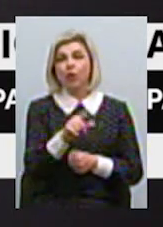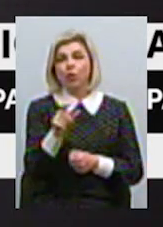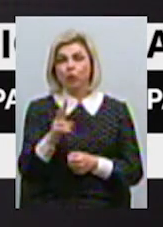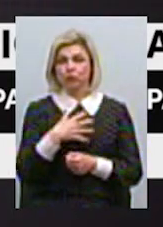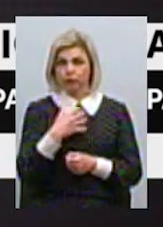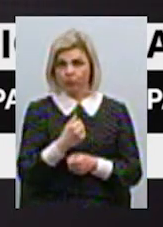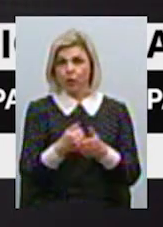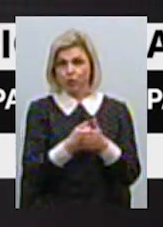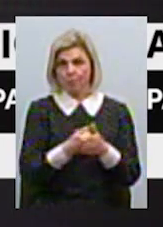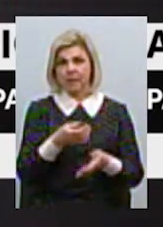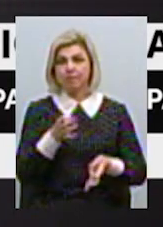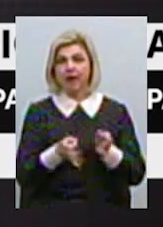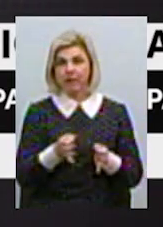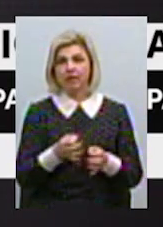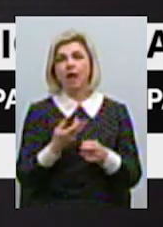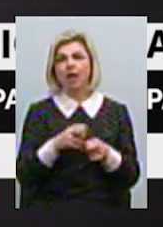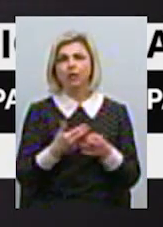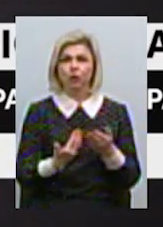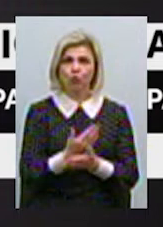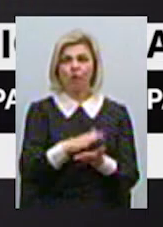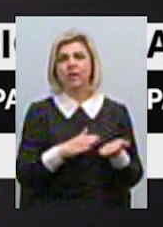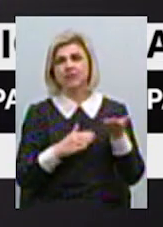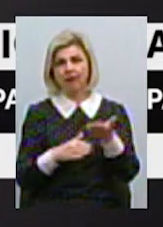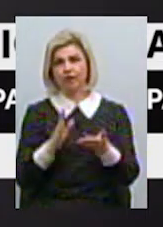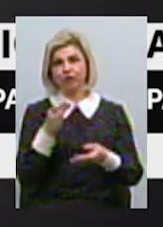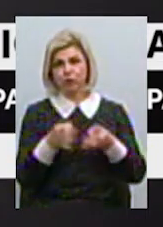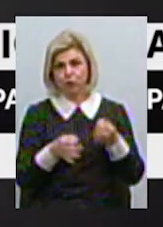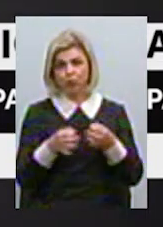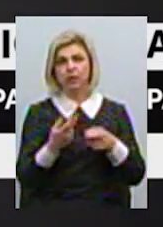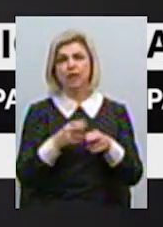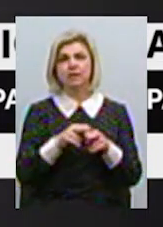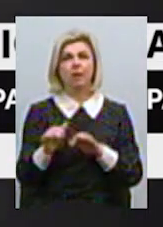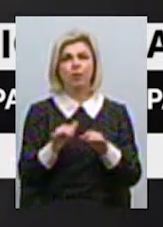свою справедливість. Це нові позови до суду, це